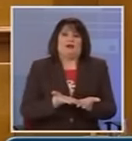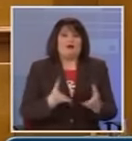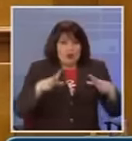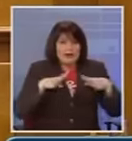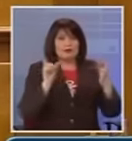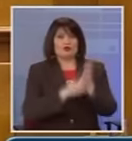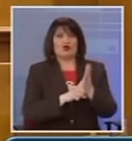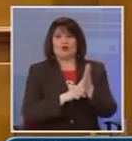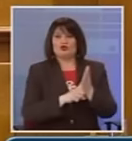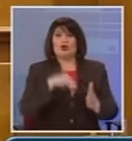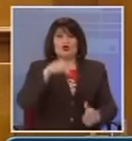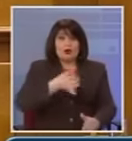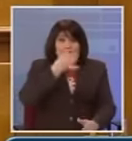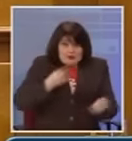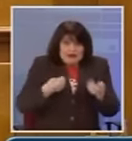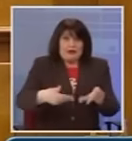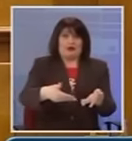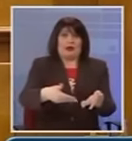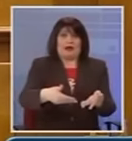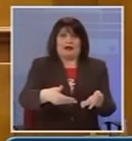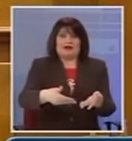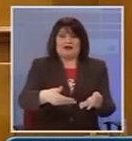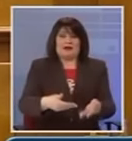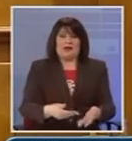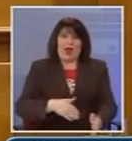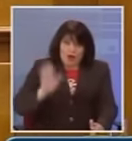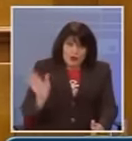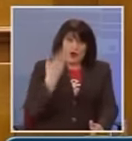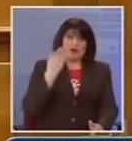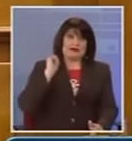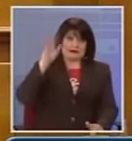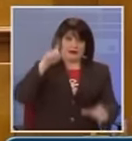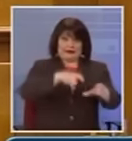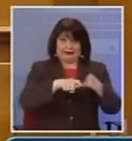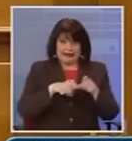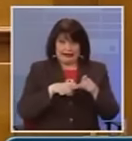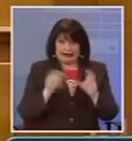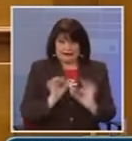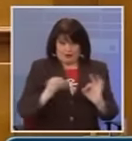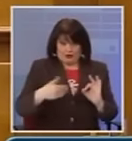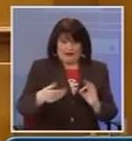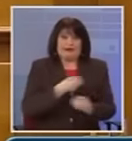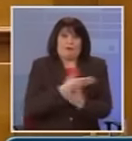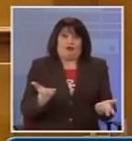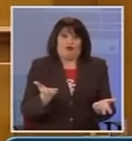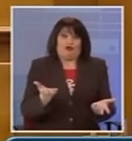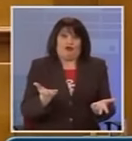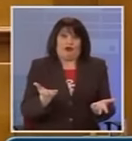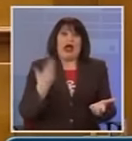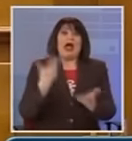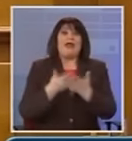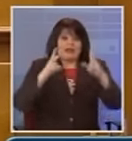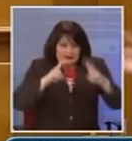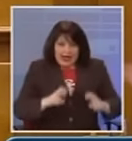δεν τον ψηφίσατε, τότε σήμερα τον εξαγγέλλετε. Ενώ ταυτόχρονα διώκνετε τις ξένες εταιρείες που ετοιμάζονταν να κάνουν προσφορές για να πάρουν άδειες